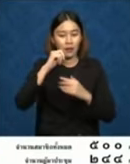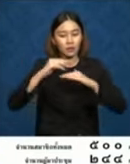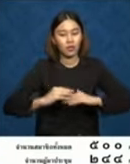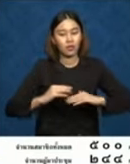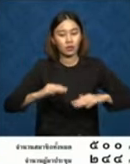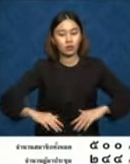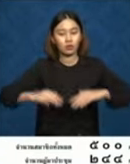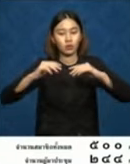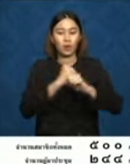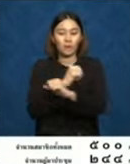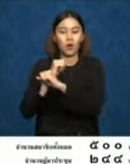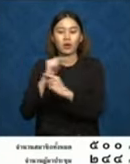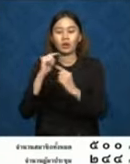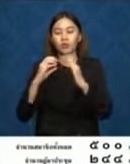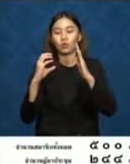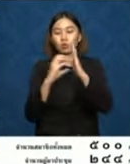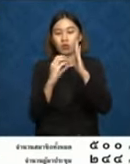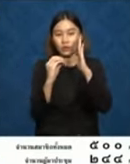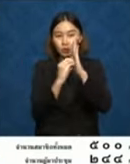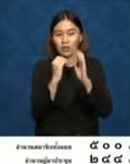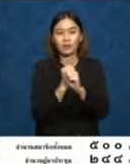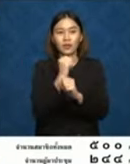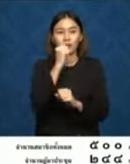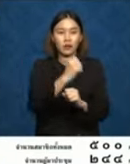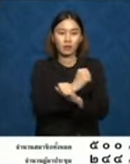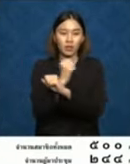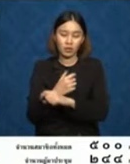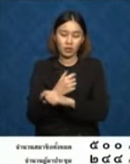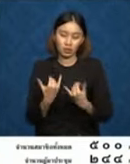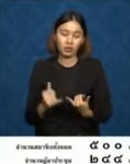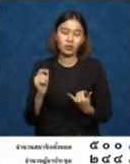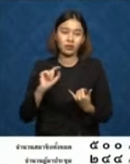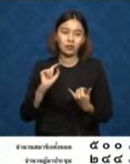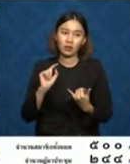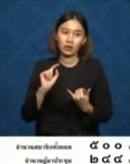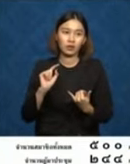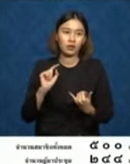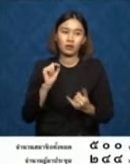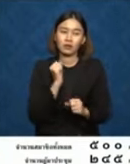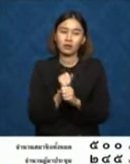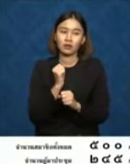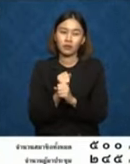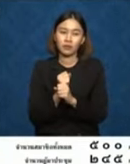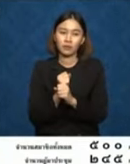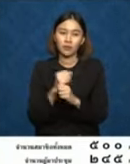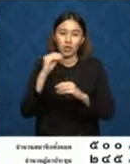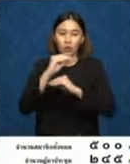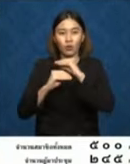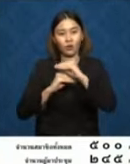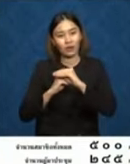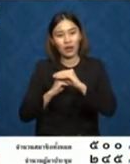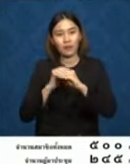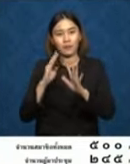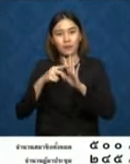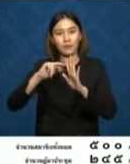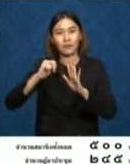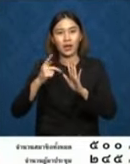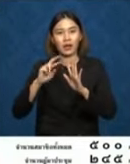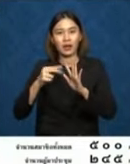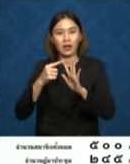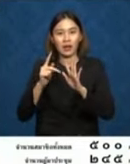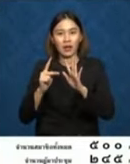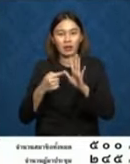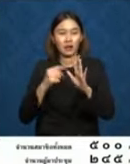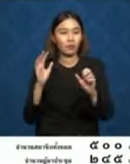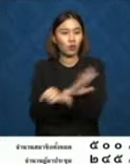กับพี่น้องในภาคกลางและก็กรุงเทพมหานครได้ตอนนี้เนี่ยนะครับยังไม่สามารถจะทำโครงการบางระกำโมเดลได้เต็มศักยภา